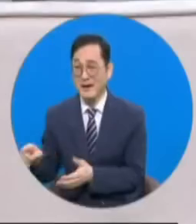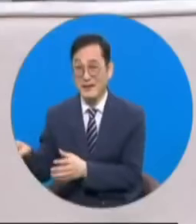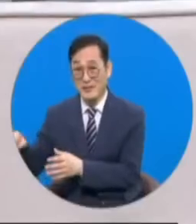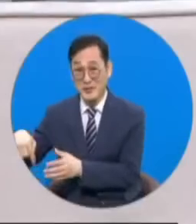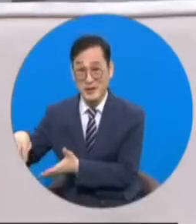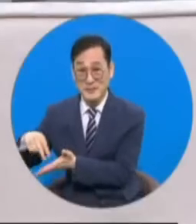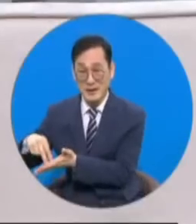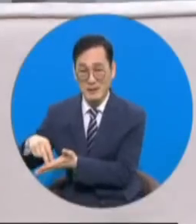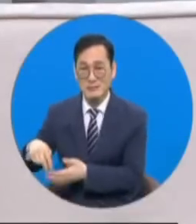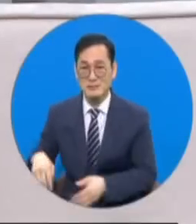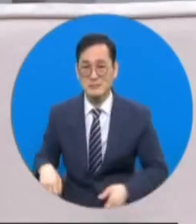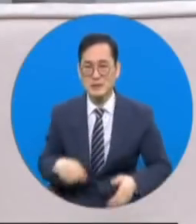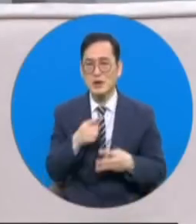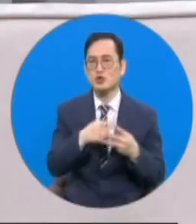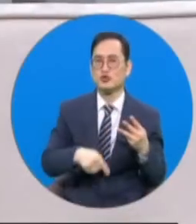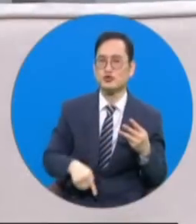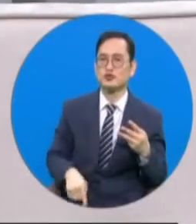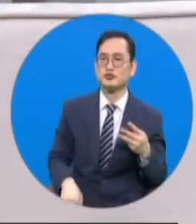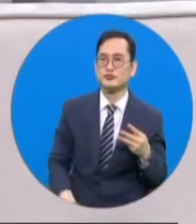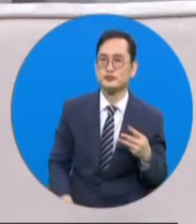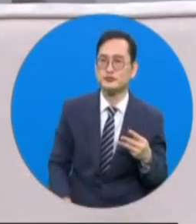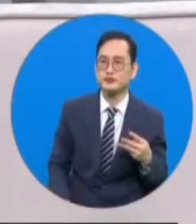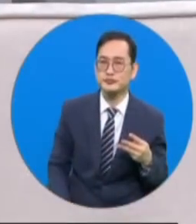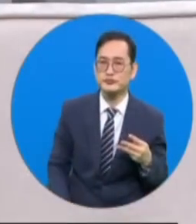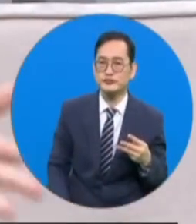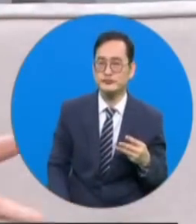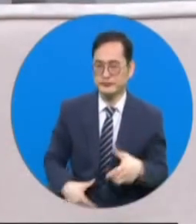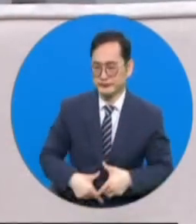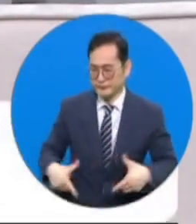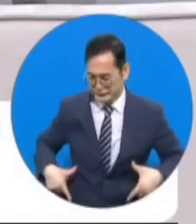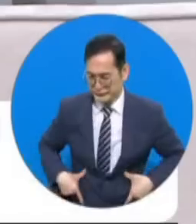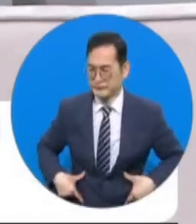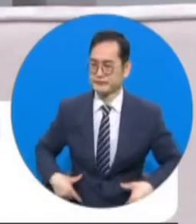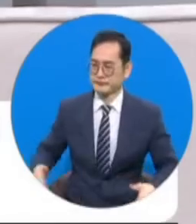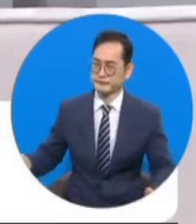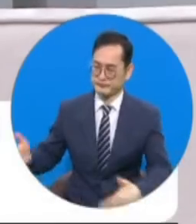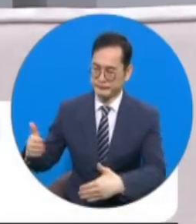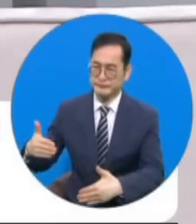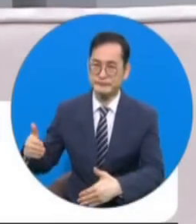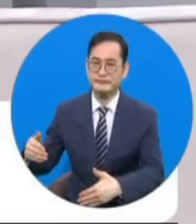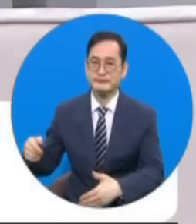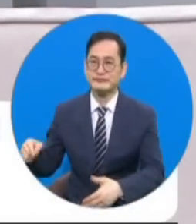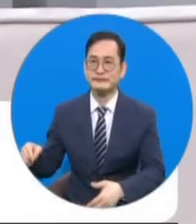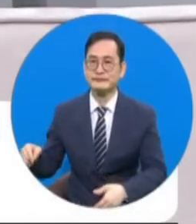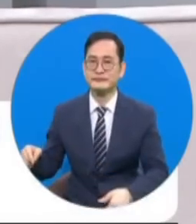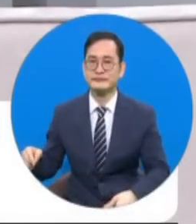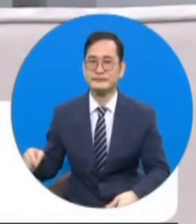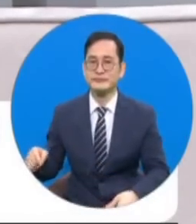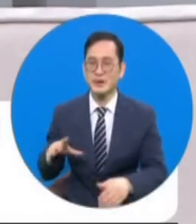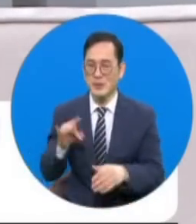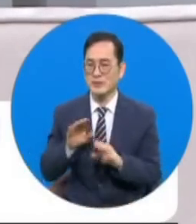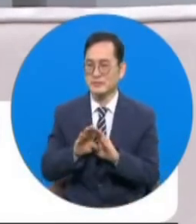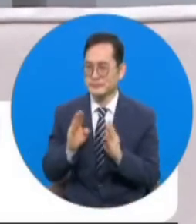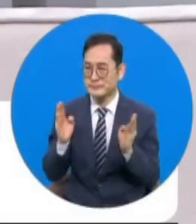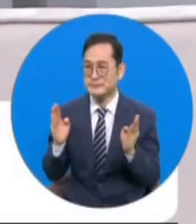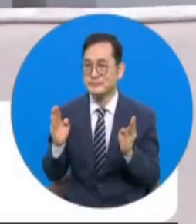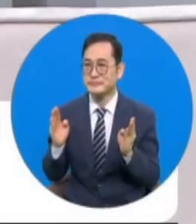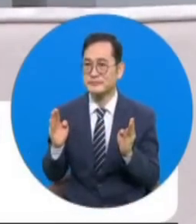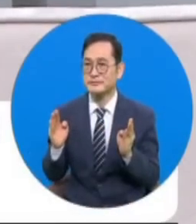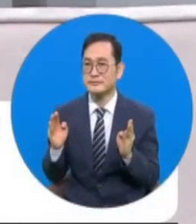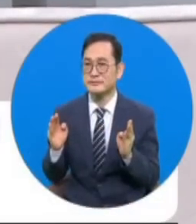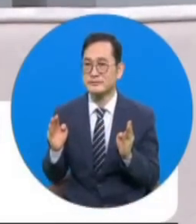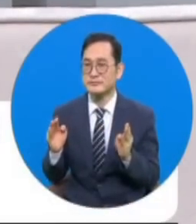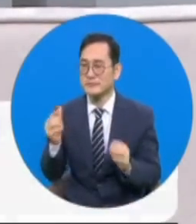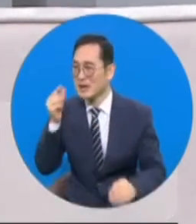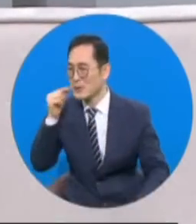대통령이 어쨌든 맨 처음에 좀 더 우리가 좀 열린 자세로 일본에게 이제 접근을 했으니까 접근도 우리한테 올 때